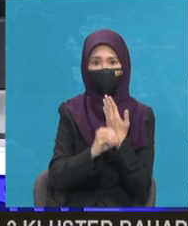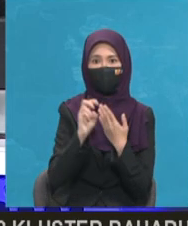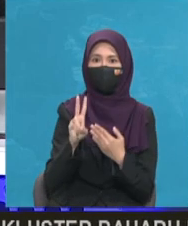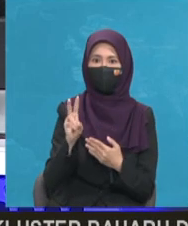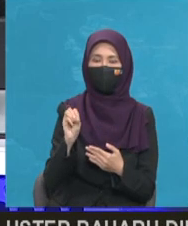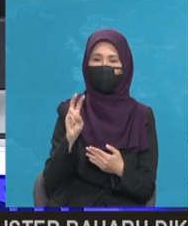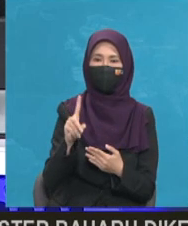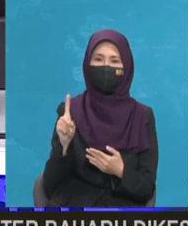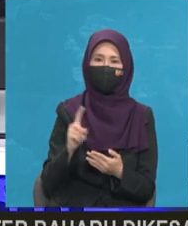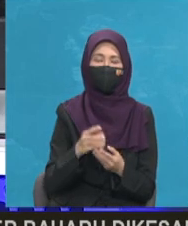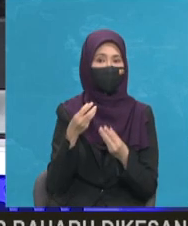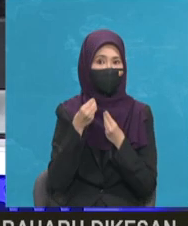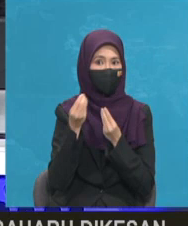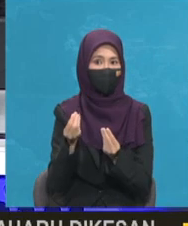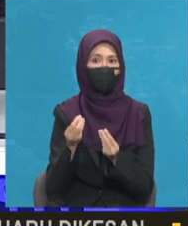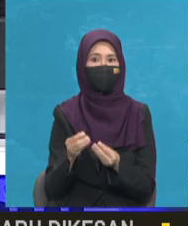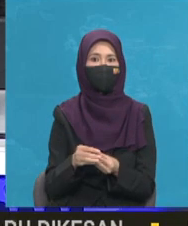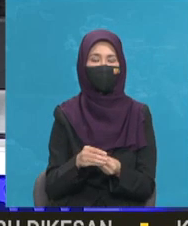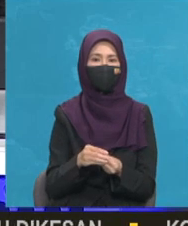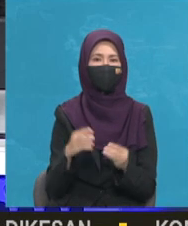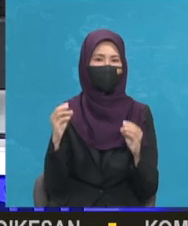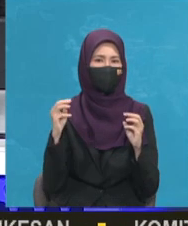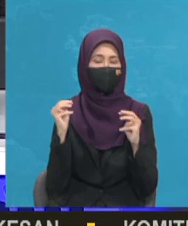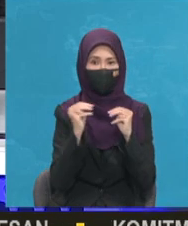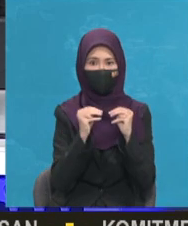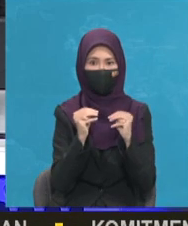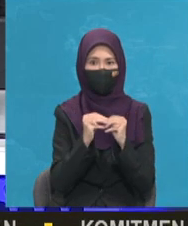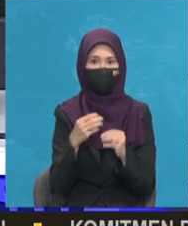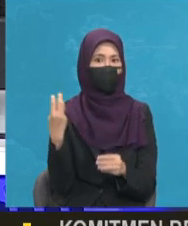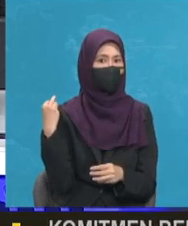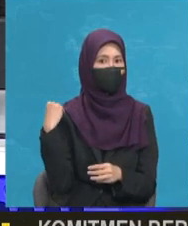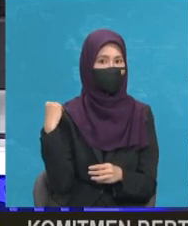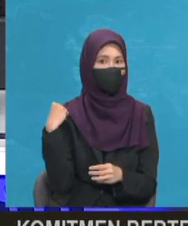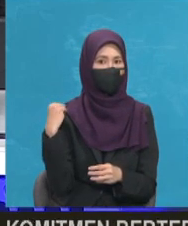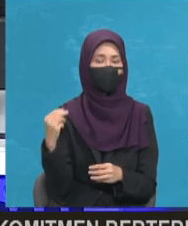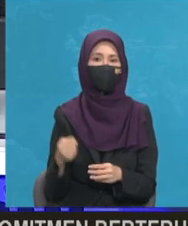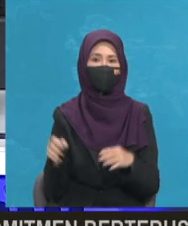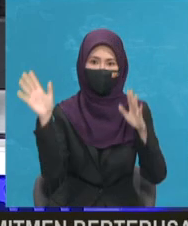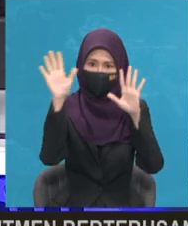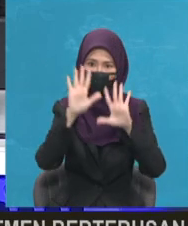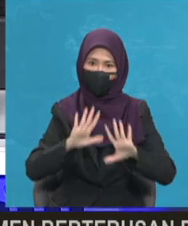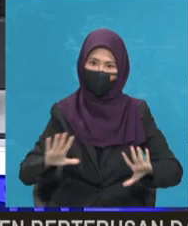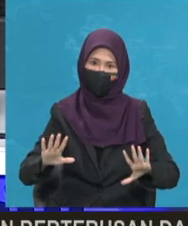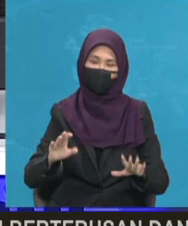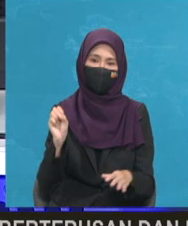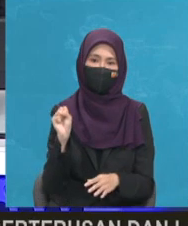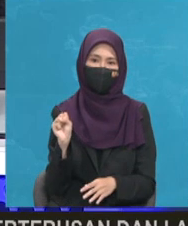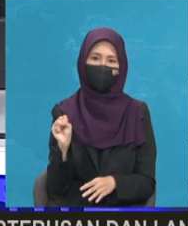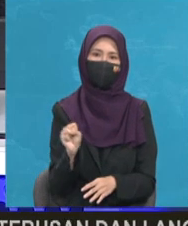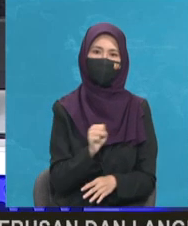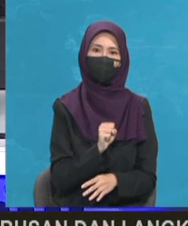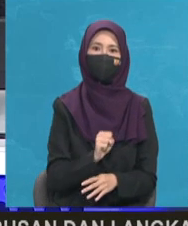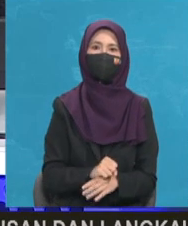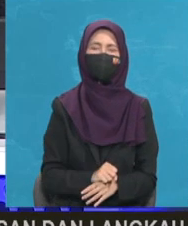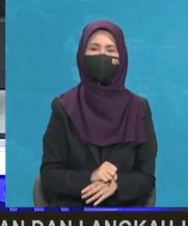satu berucap pada masyarakat ke-22 jutaan kuasa Pandu menteri-menteri Rantau Ocean Selatan mengenai pencemaran jerebu